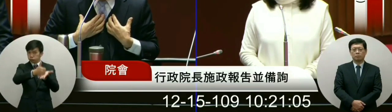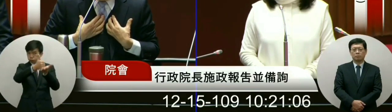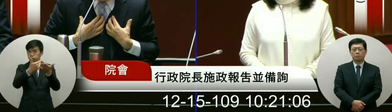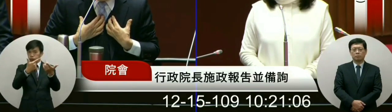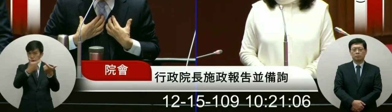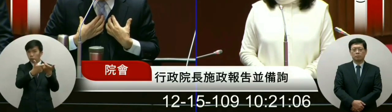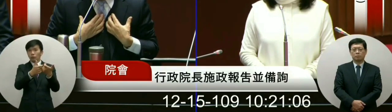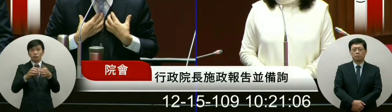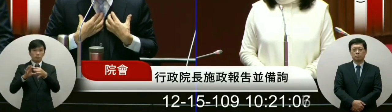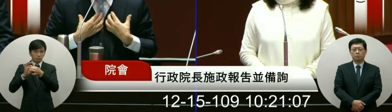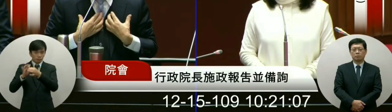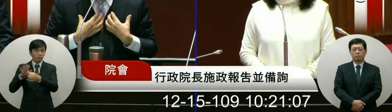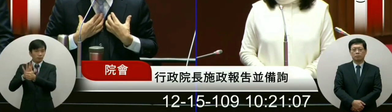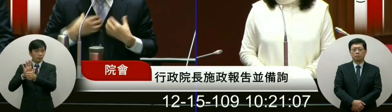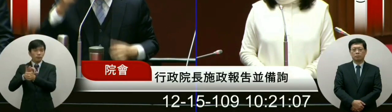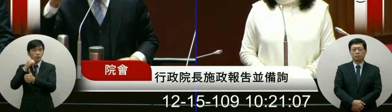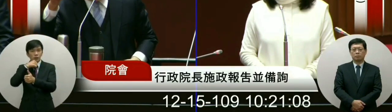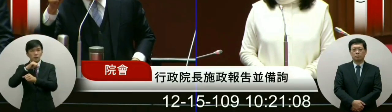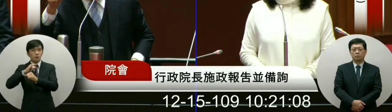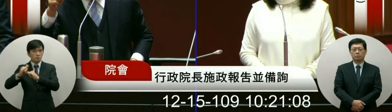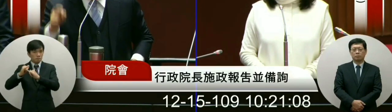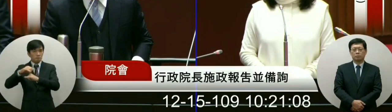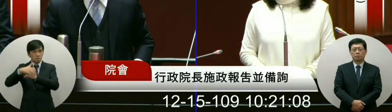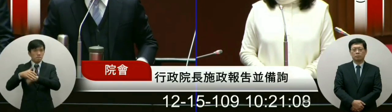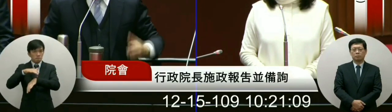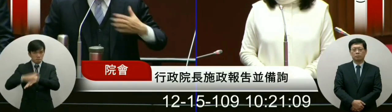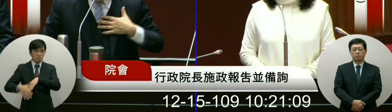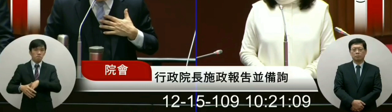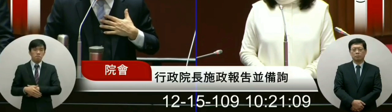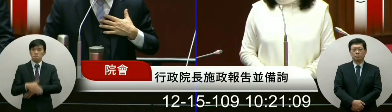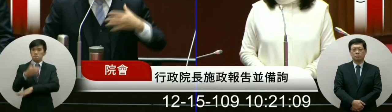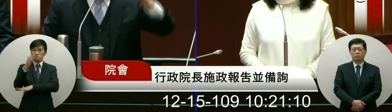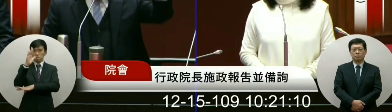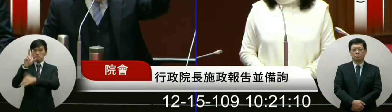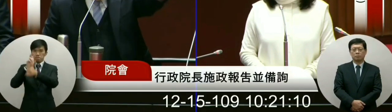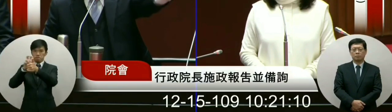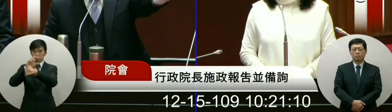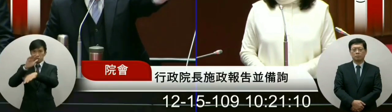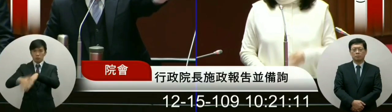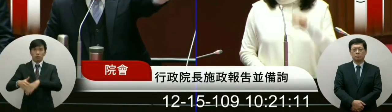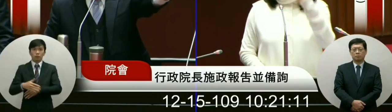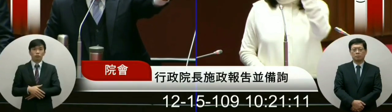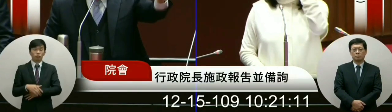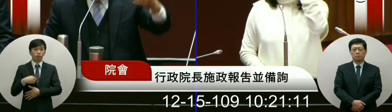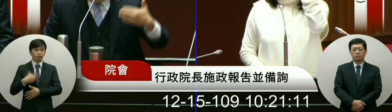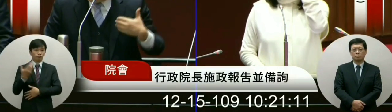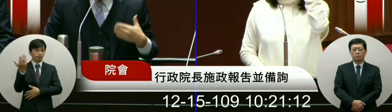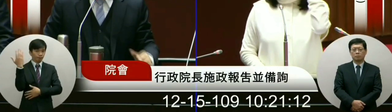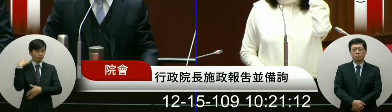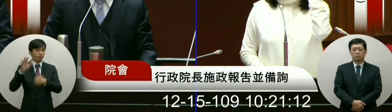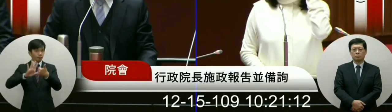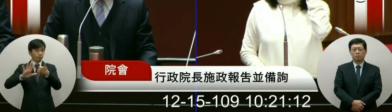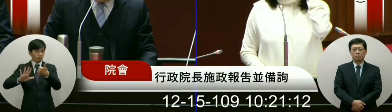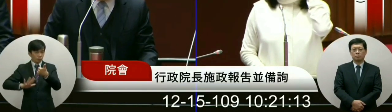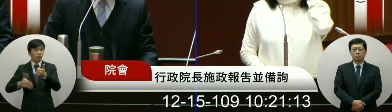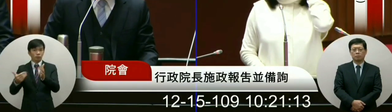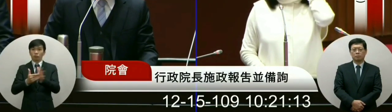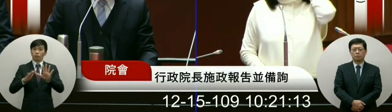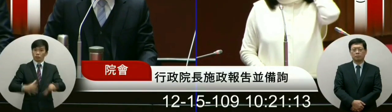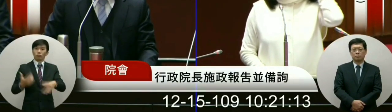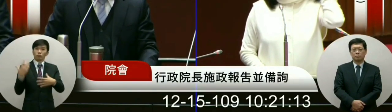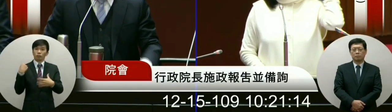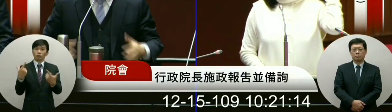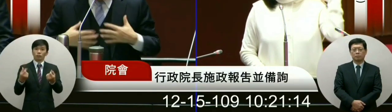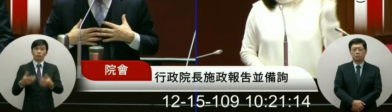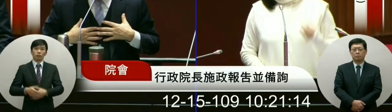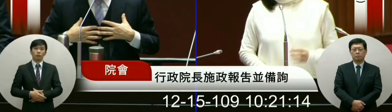续保护国人的健康，监督政府。我当年态度这样，今天态度依然如